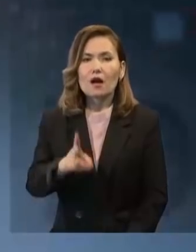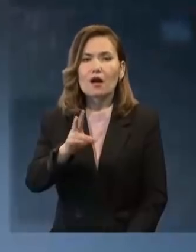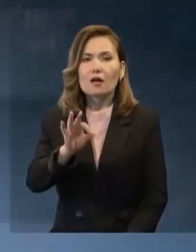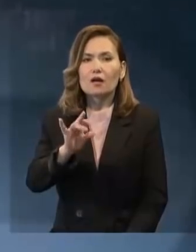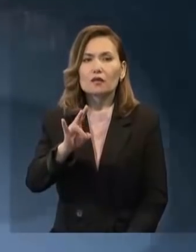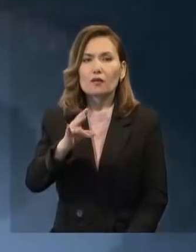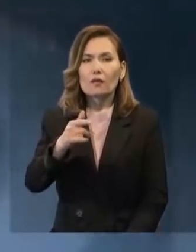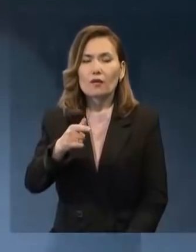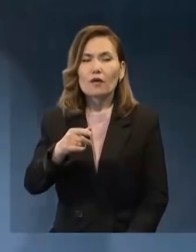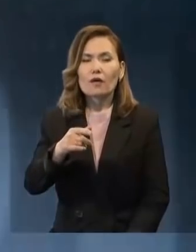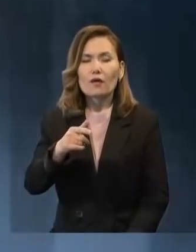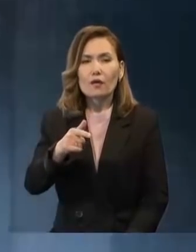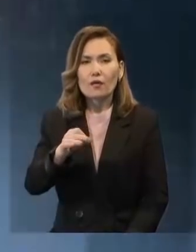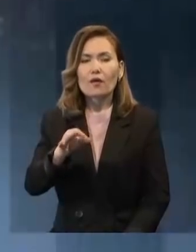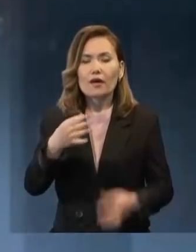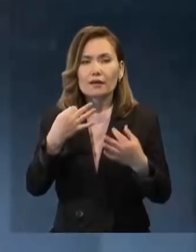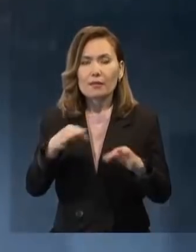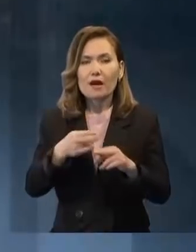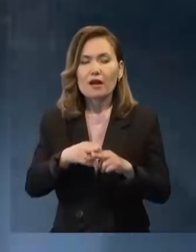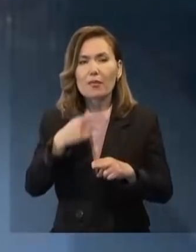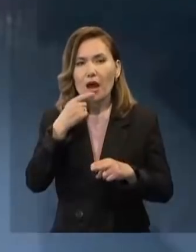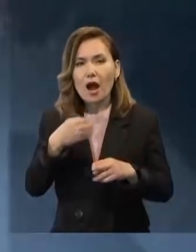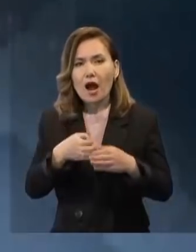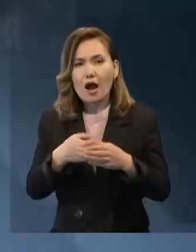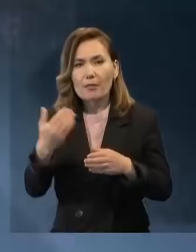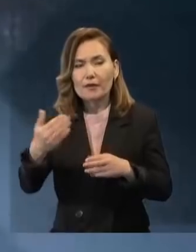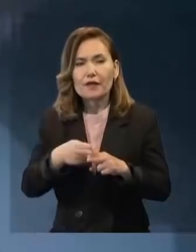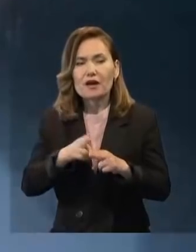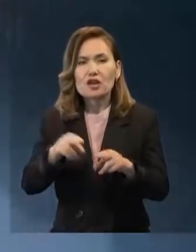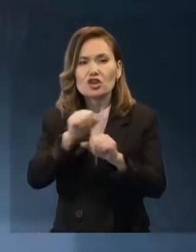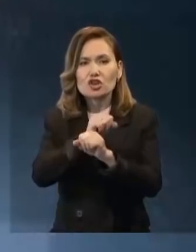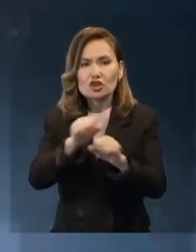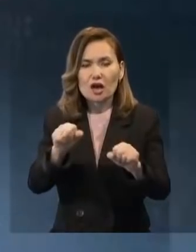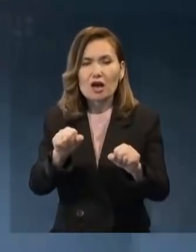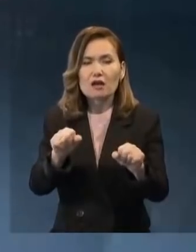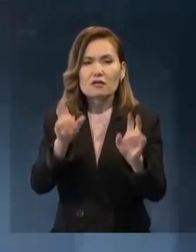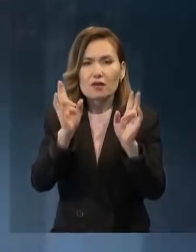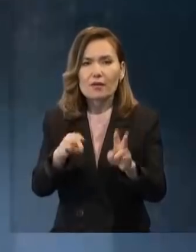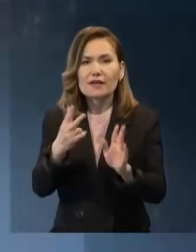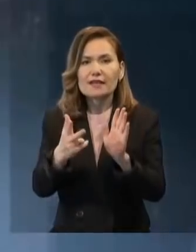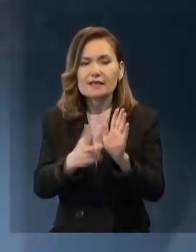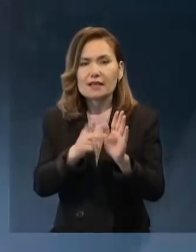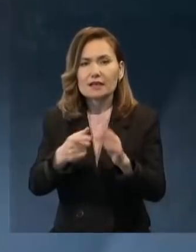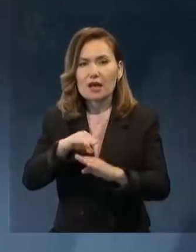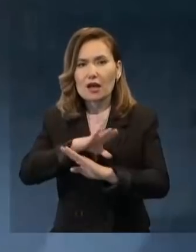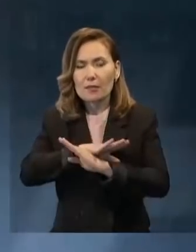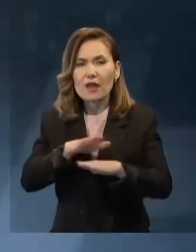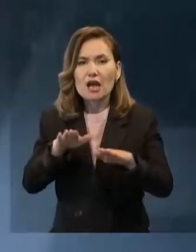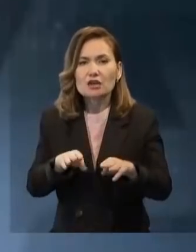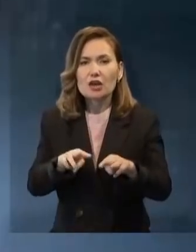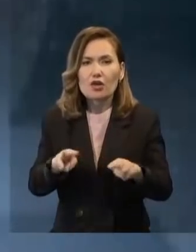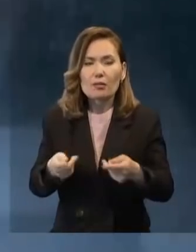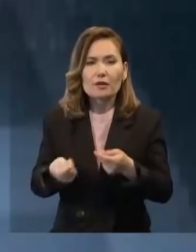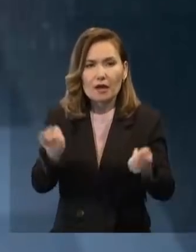Конго Демократиялық Республикасындағы әскери лагерге қарасты барда жарылыс болып, 8 адам қаза тапты. Бұл жайлы жергілікті үкімет